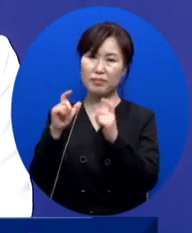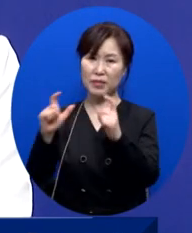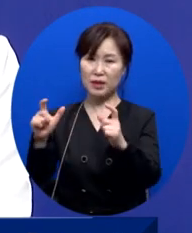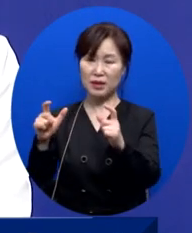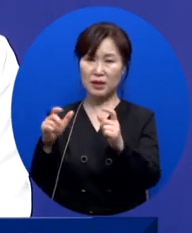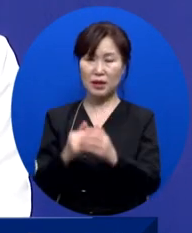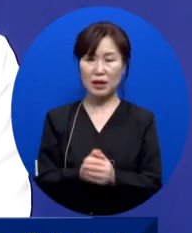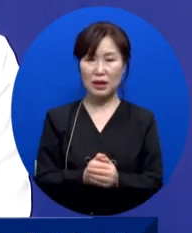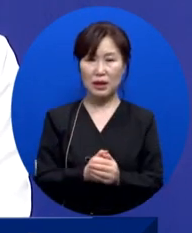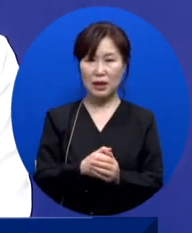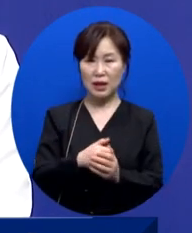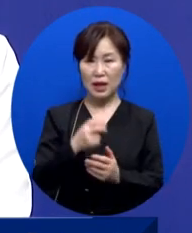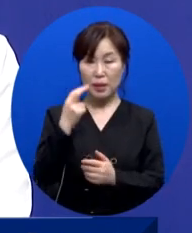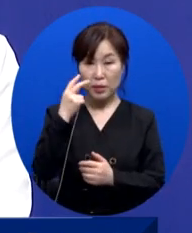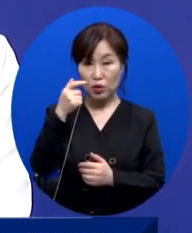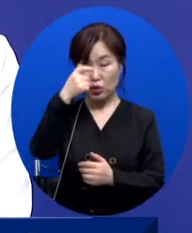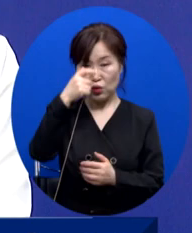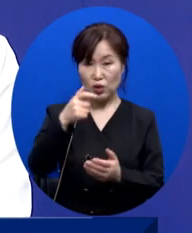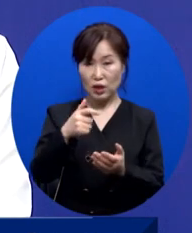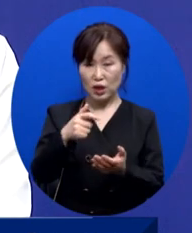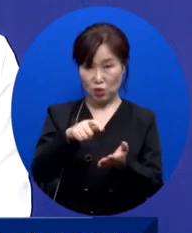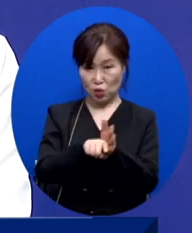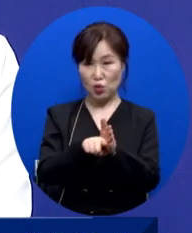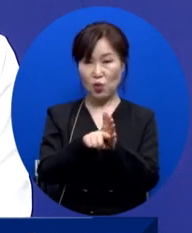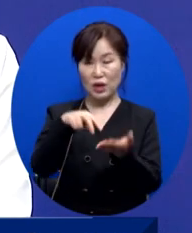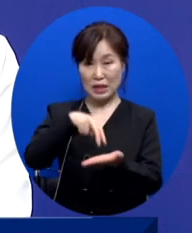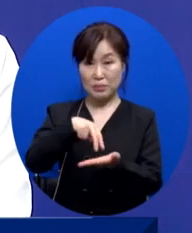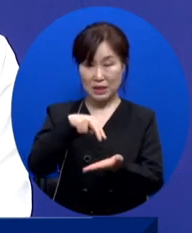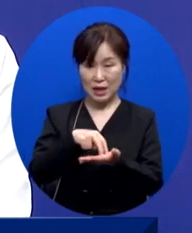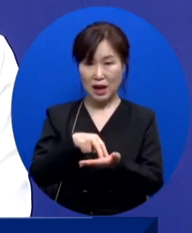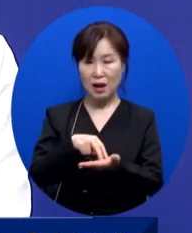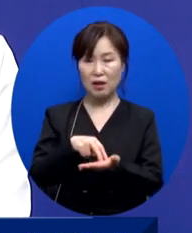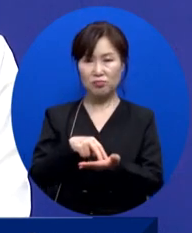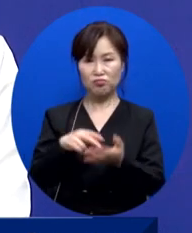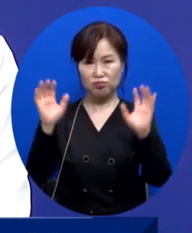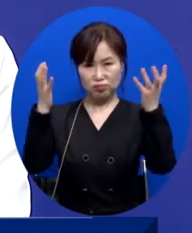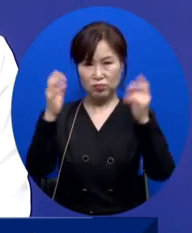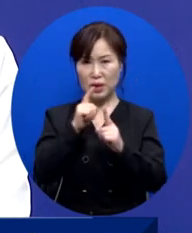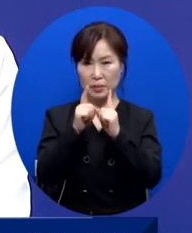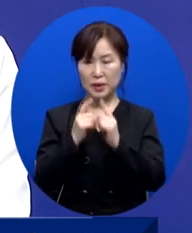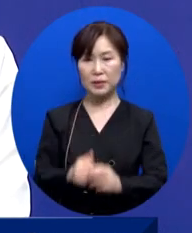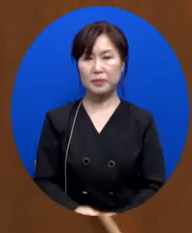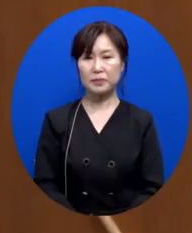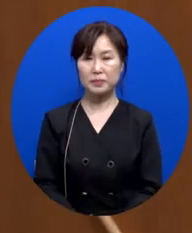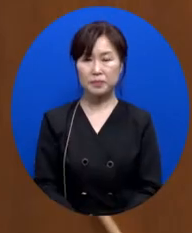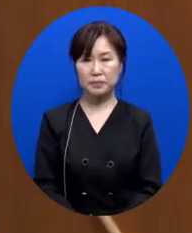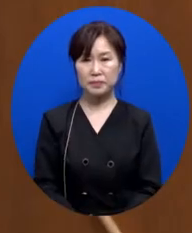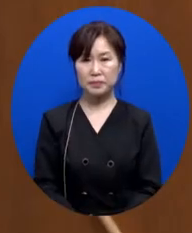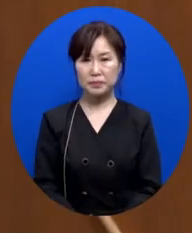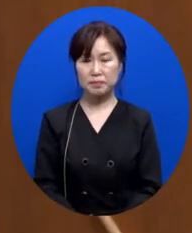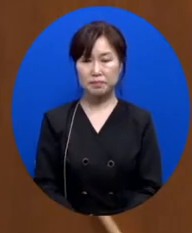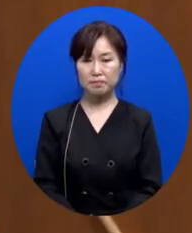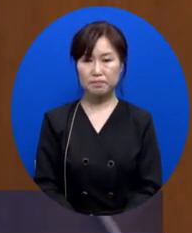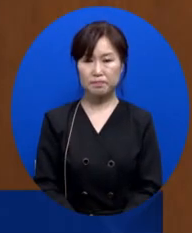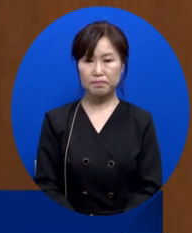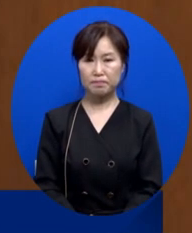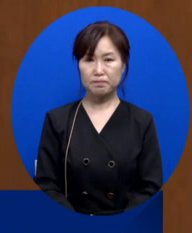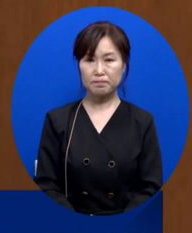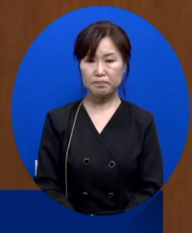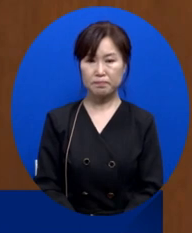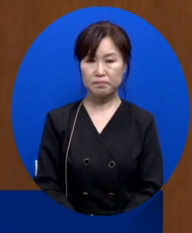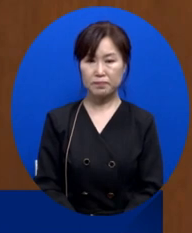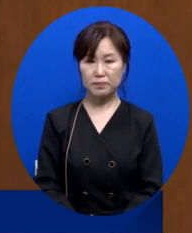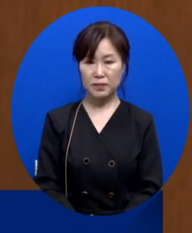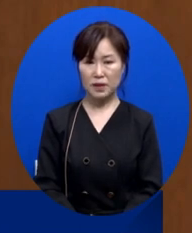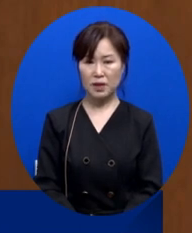기독교계는 이번 재판 결과를 환영하고 나섰습니다 이한승 기자가 전해 드립니다 아는 텐트로 사인을 밀물